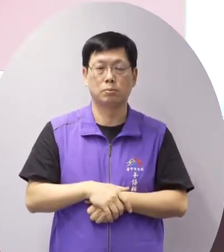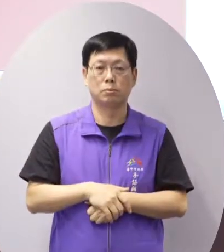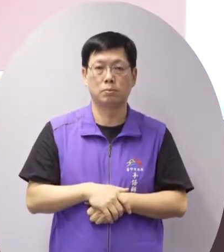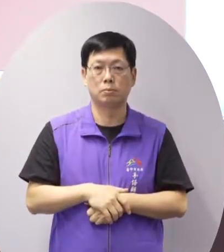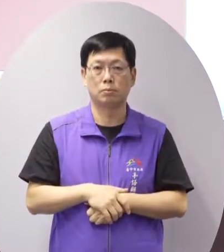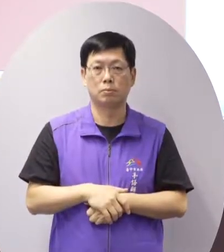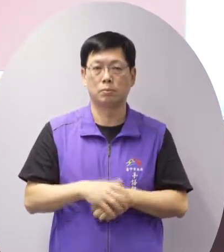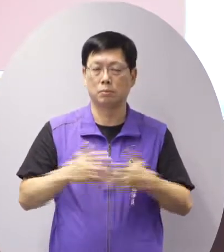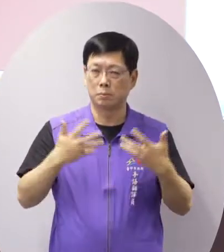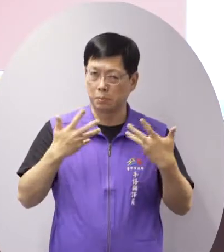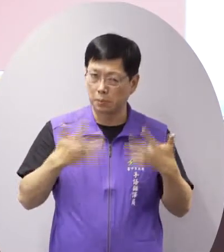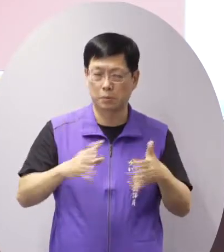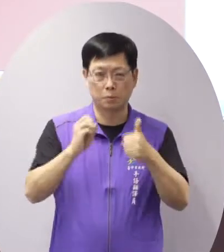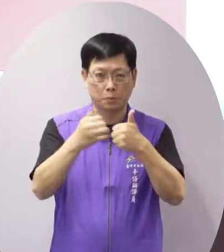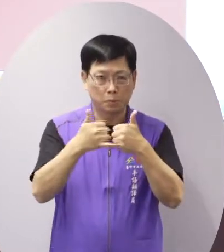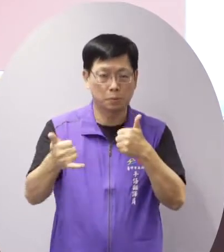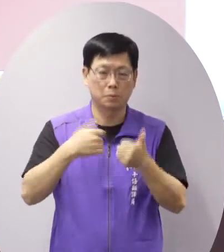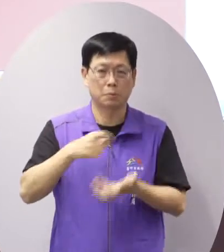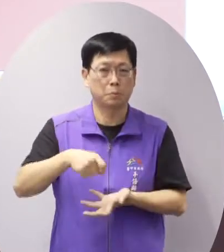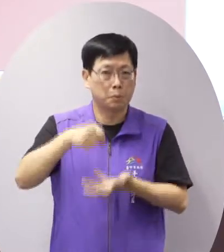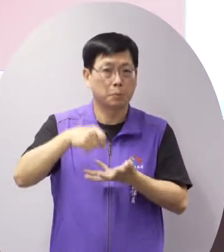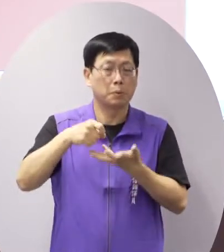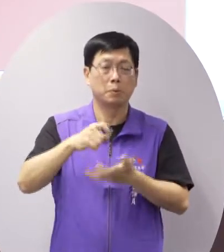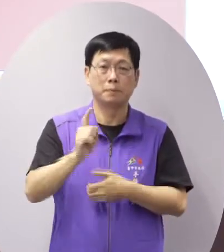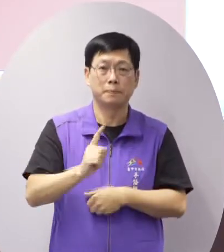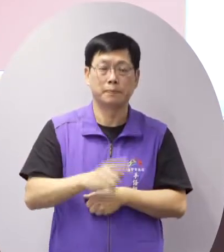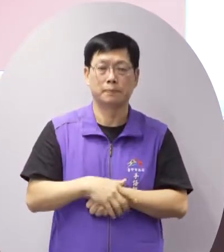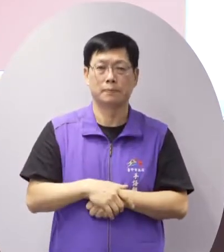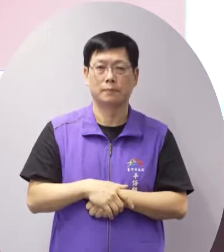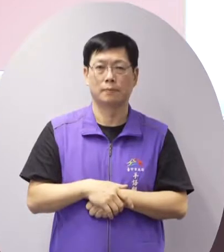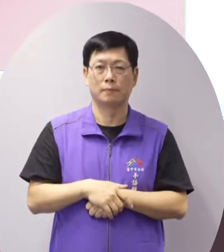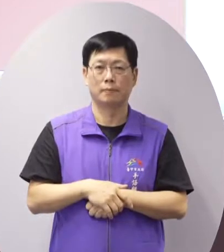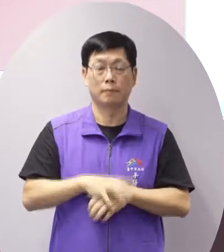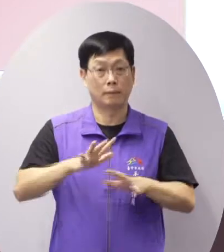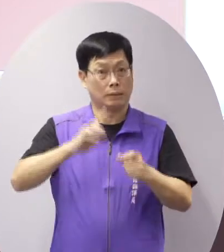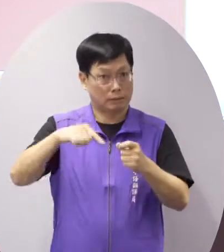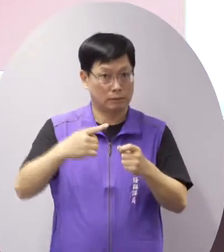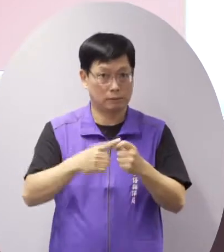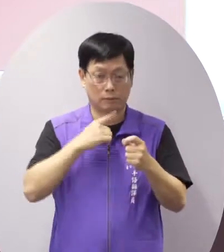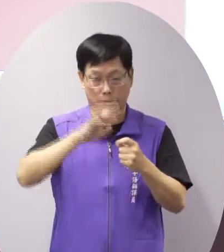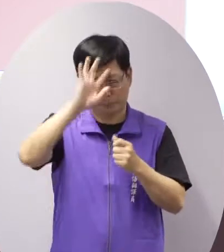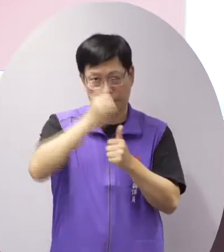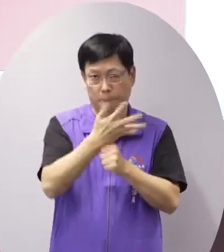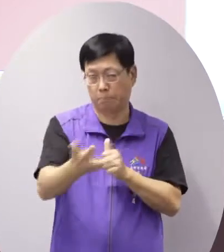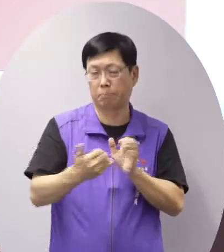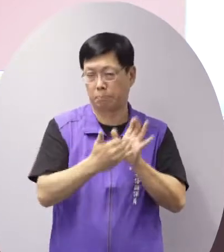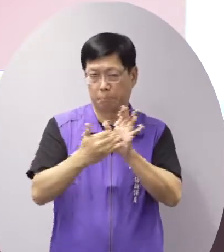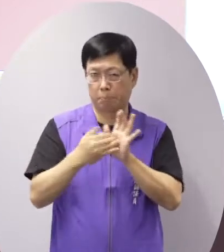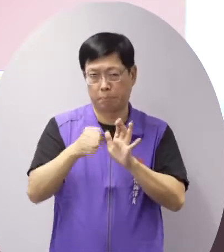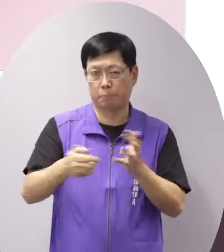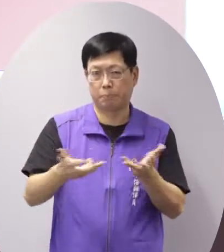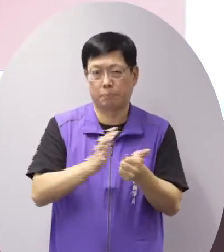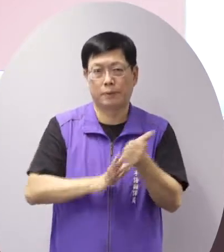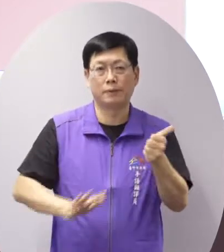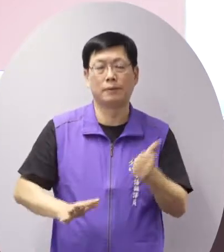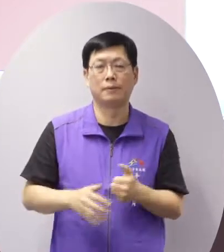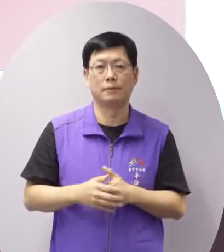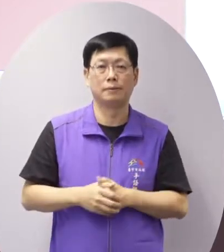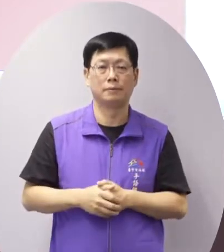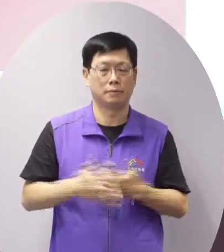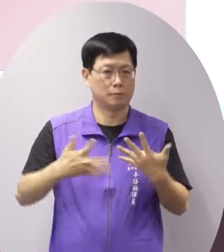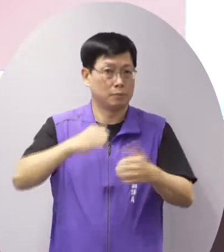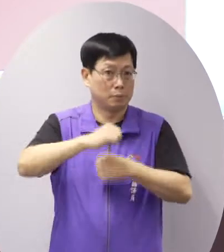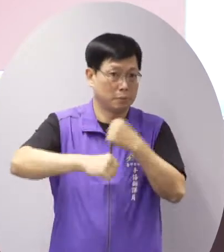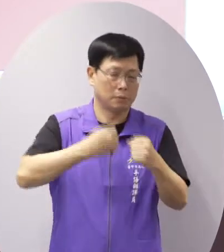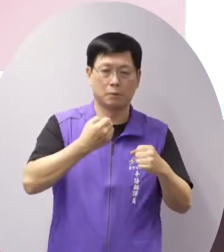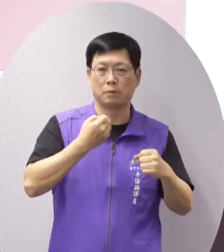有很多位的议员有提出来，就是说，因为我们今年因为疫情的影响，那所以很多活